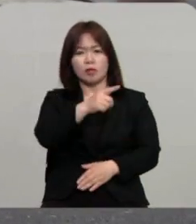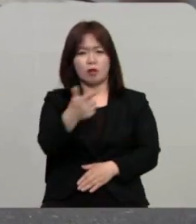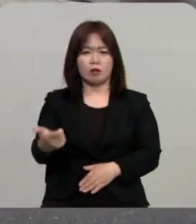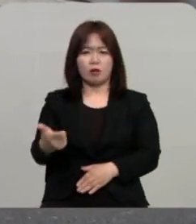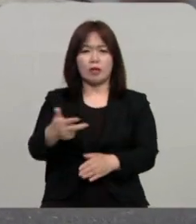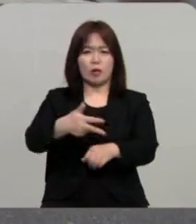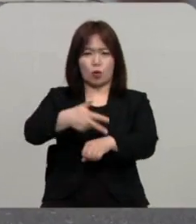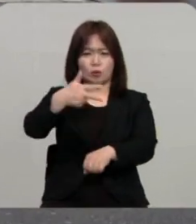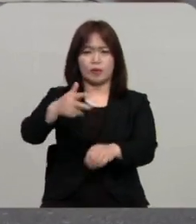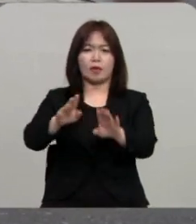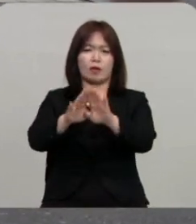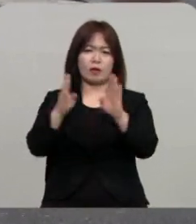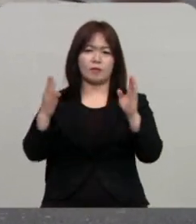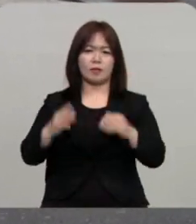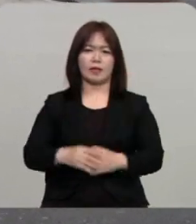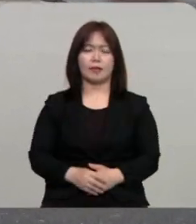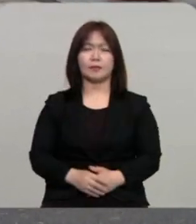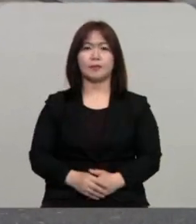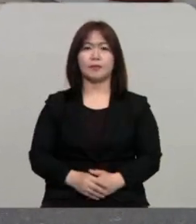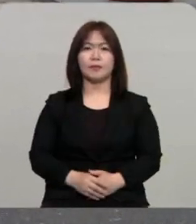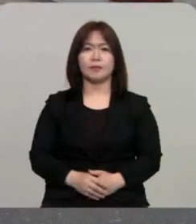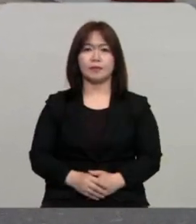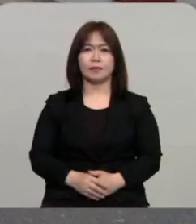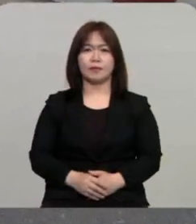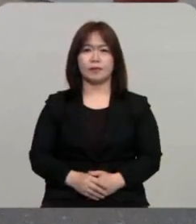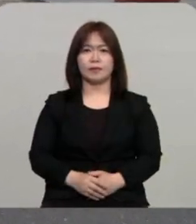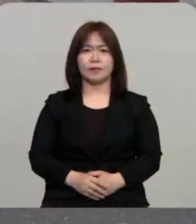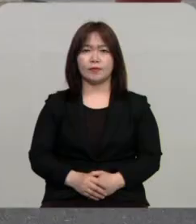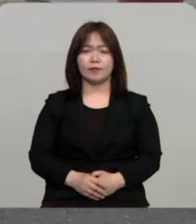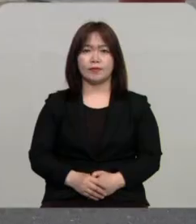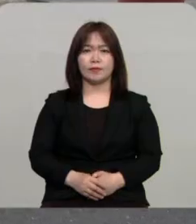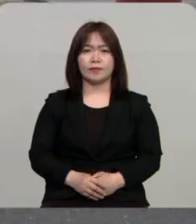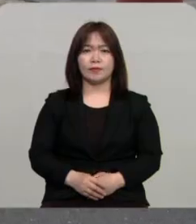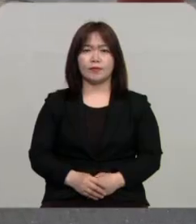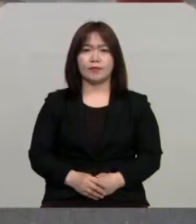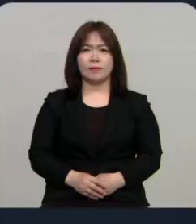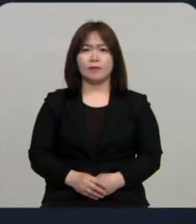풍남문 광장에서 열립니다. KBS 뉴스 안승길입니다.